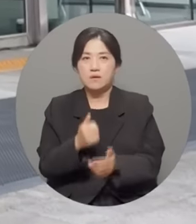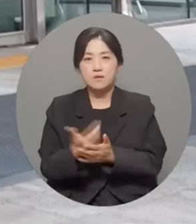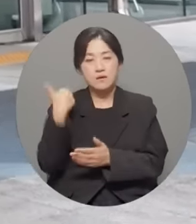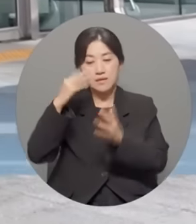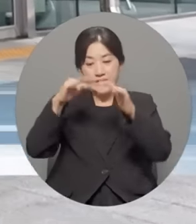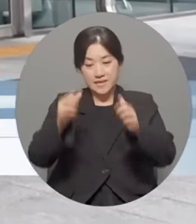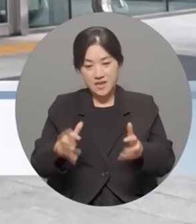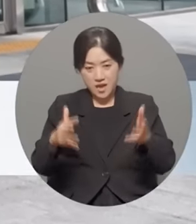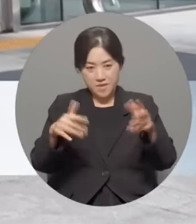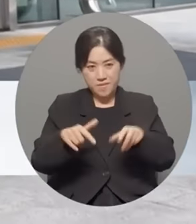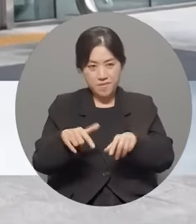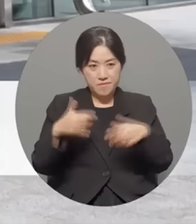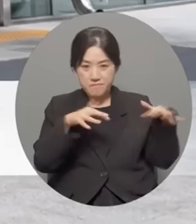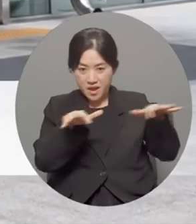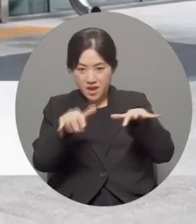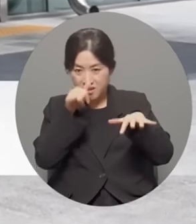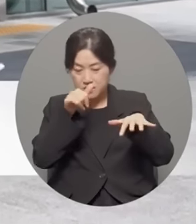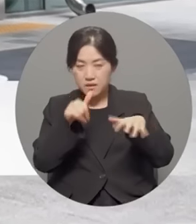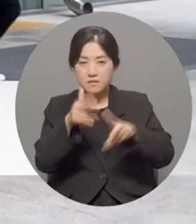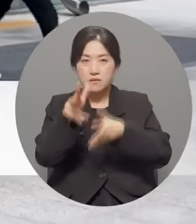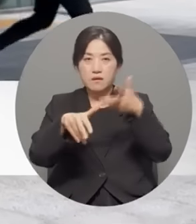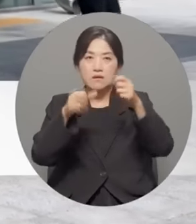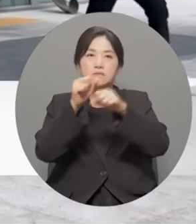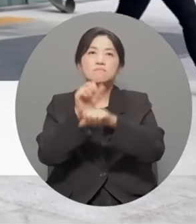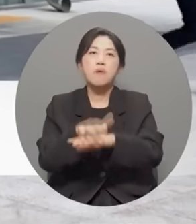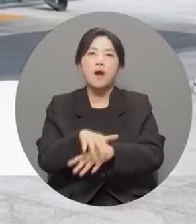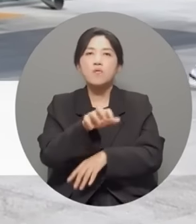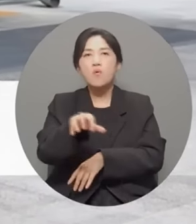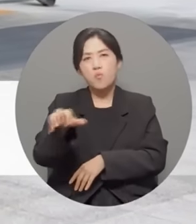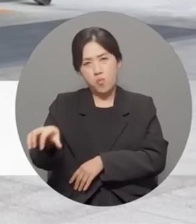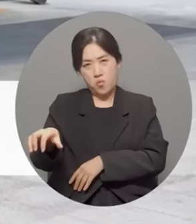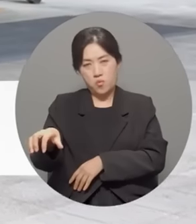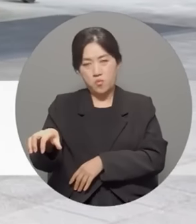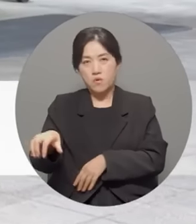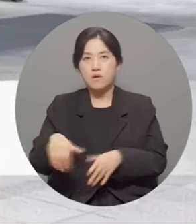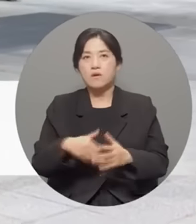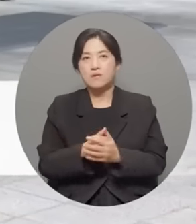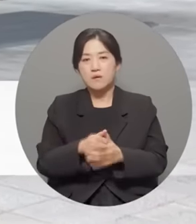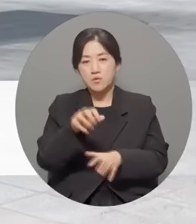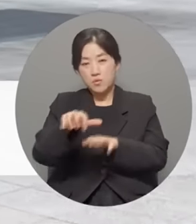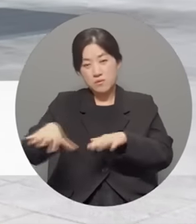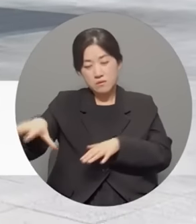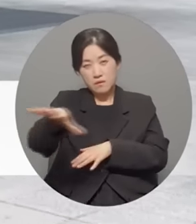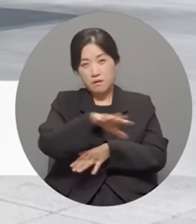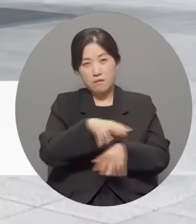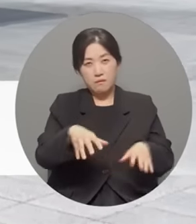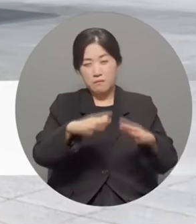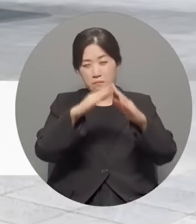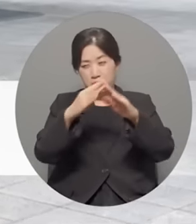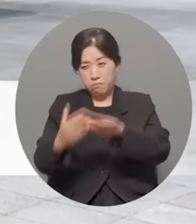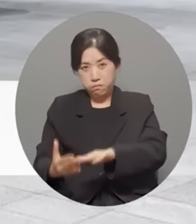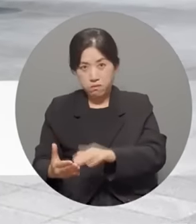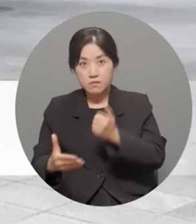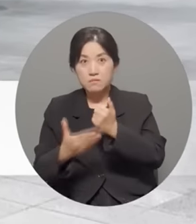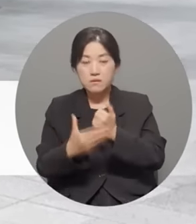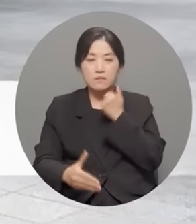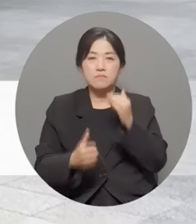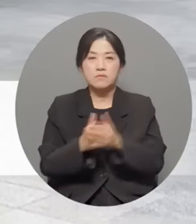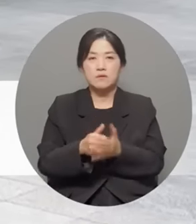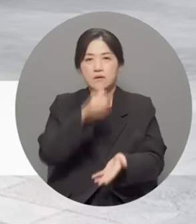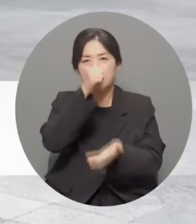재개발 열풍이 불었다가 사업 자체가 무산된 지역인데요. 동네 전체가 황폐화되면서 범죄도